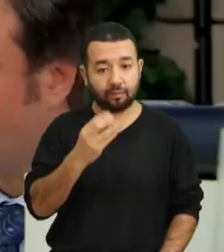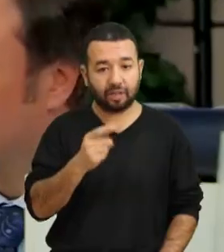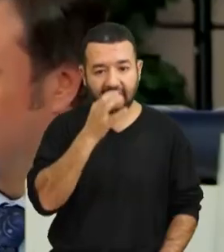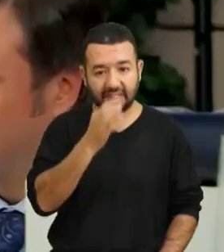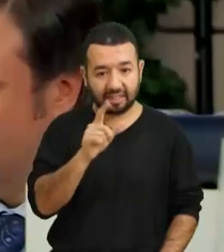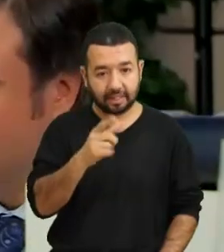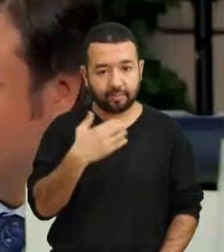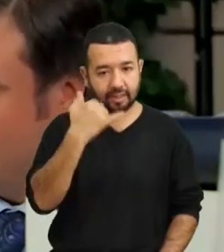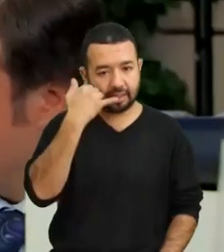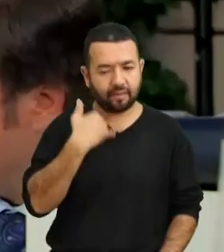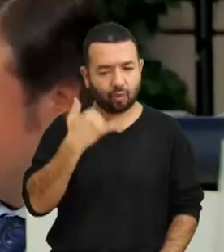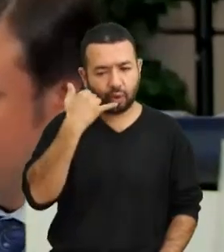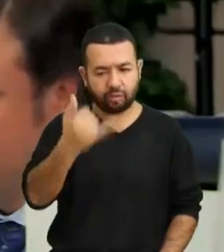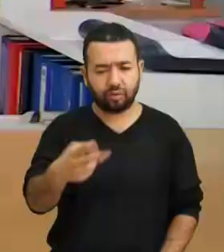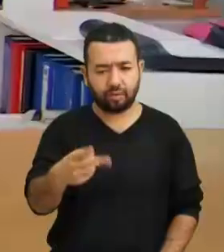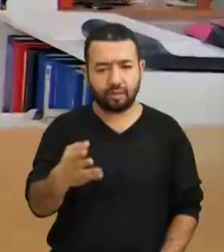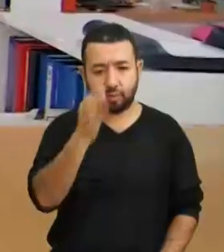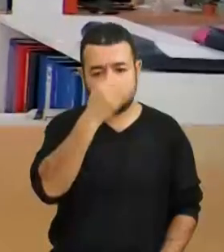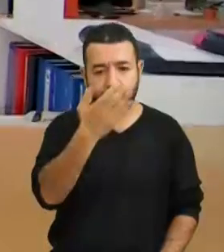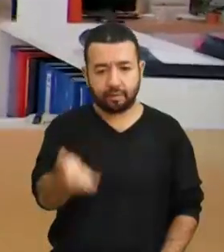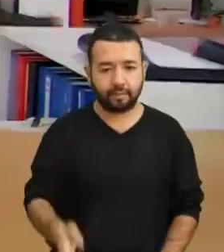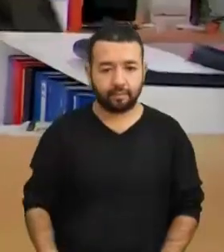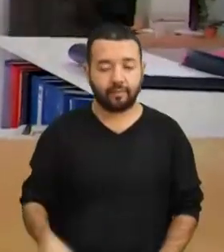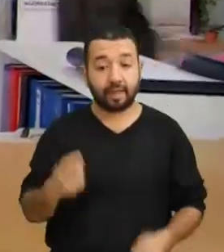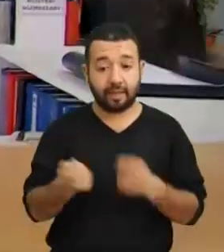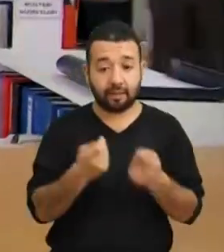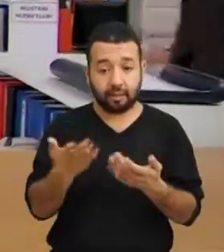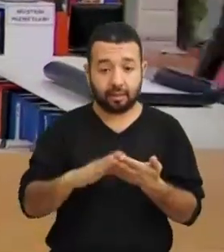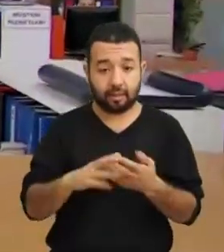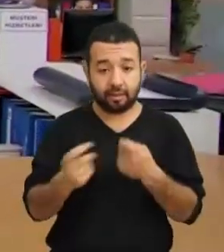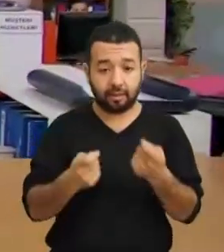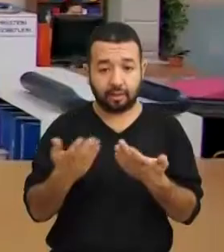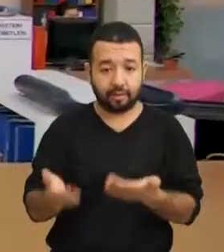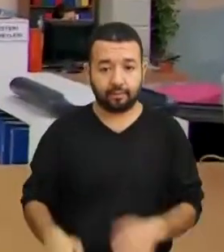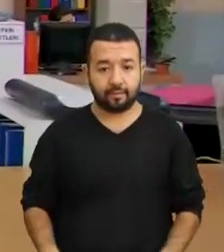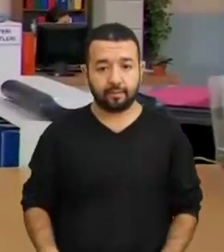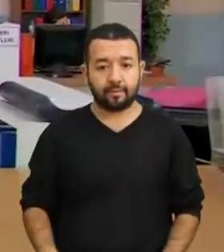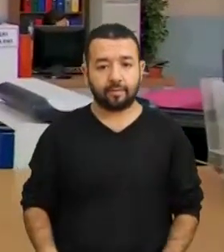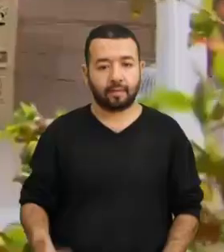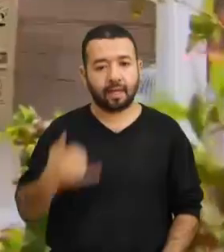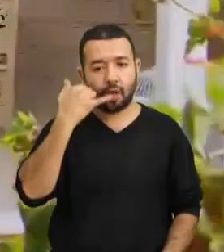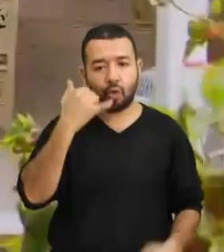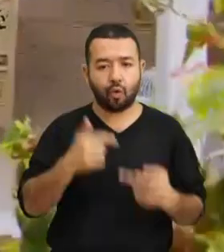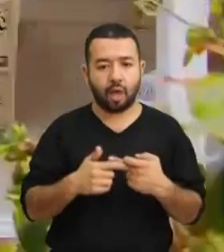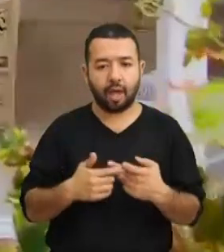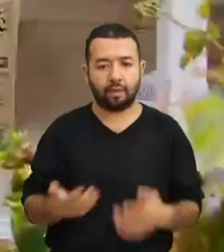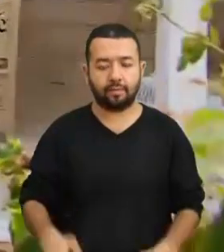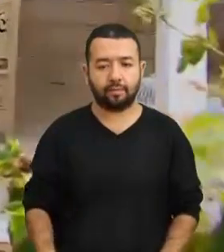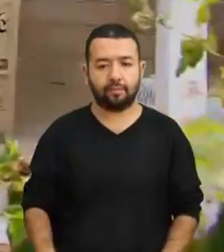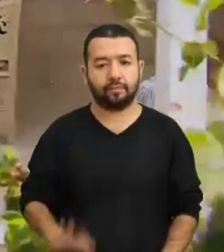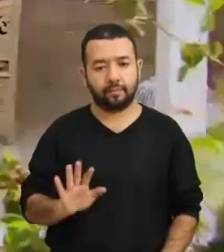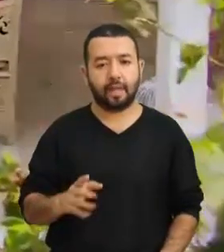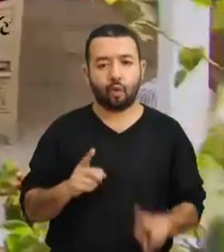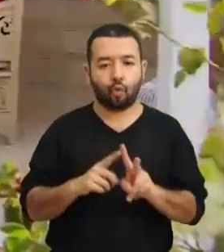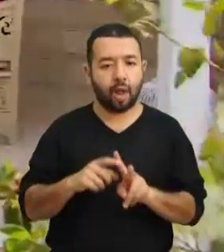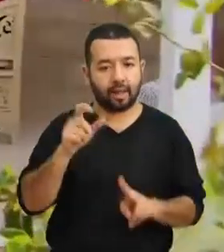ara beni. Konuş konuş, kolay gelsin. Çalışın arkadaşlar, çalışın. Efendim Rüyam.